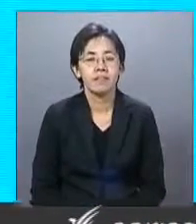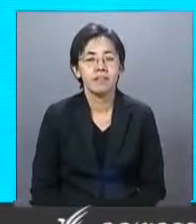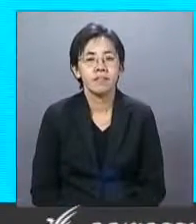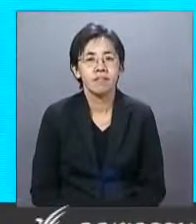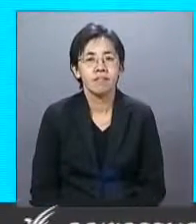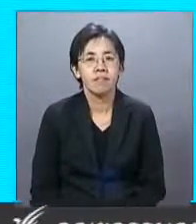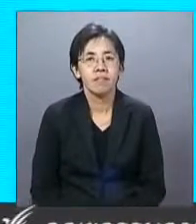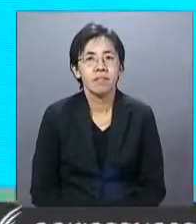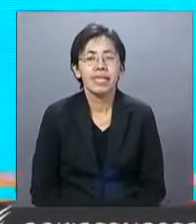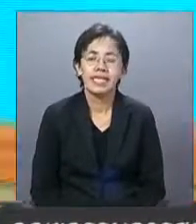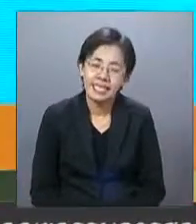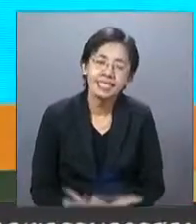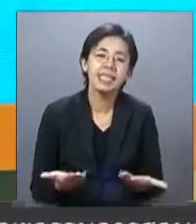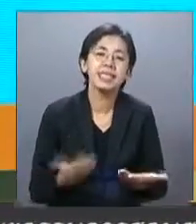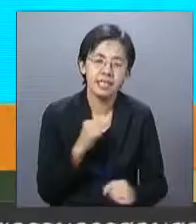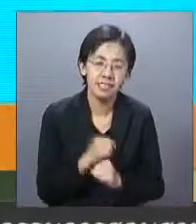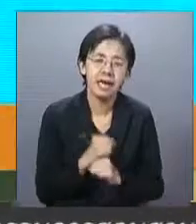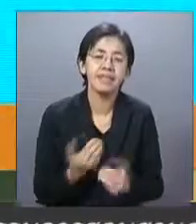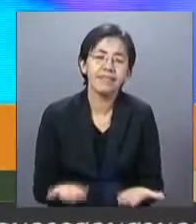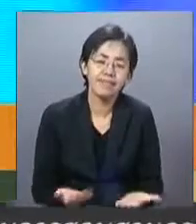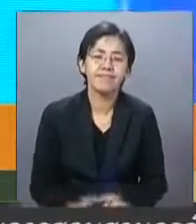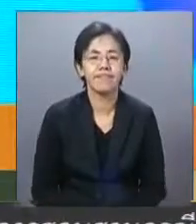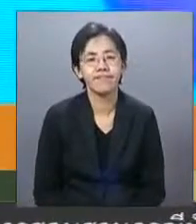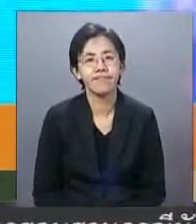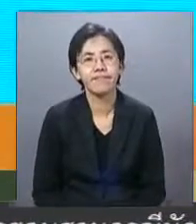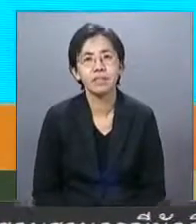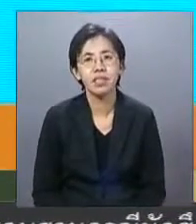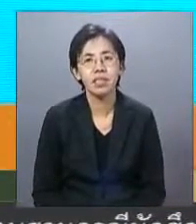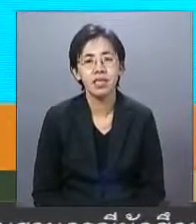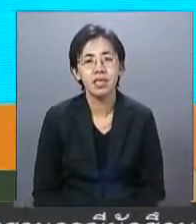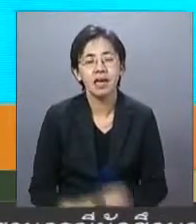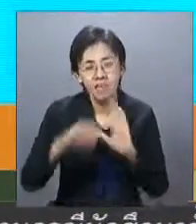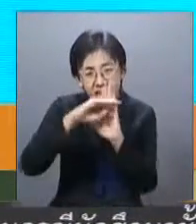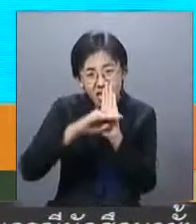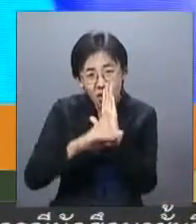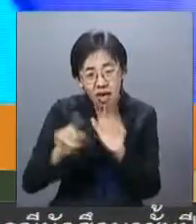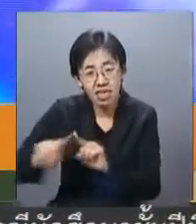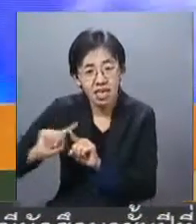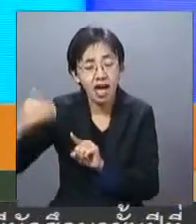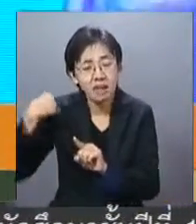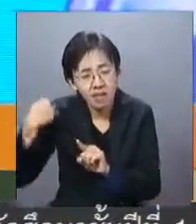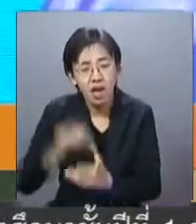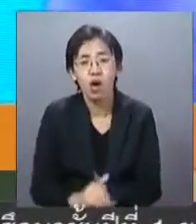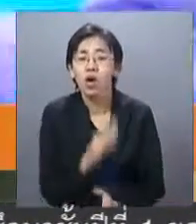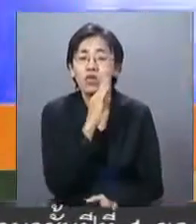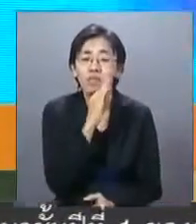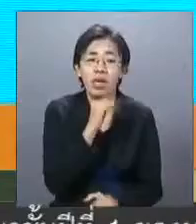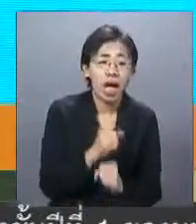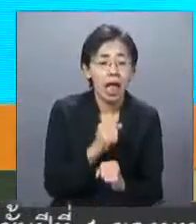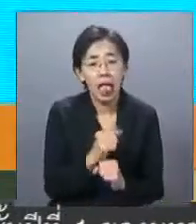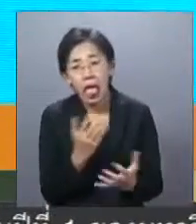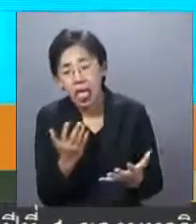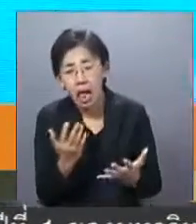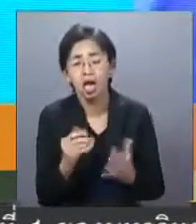ยังทำได้แค่นี้เลยใช่ไหมเพราะมันขั้นตอนมันเยอะมันเยอะเพราะอะไรมันต้องอะไรที่ทำไม่ได้ในกลไกปกติมาเข้าปย